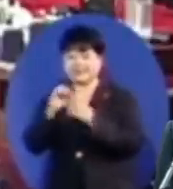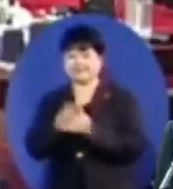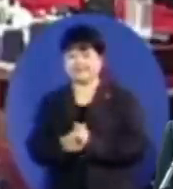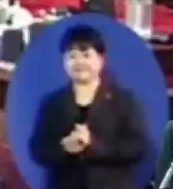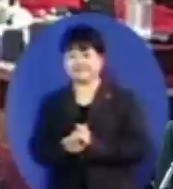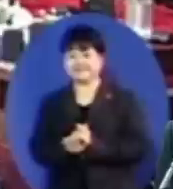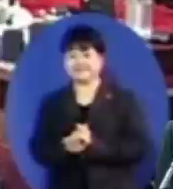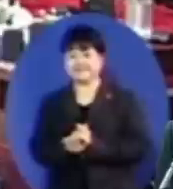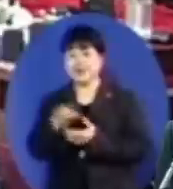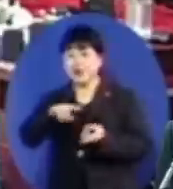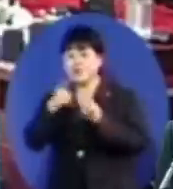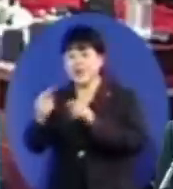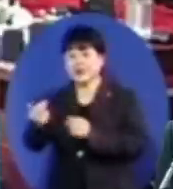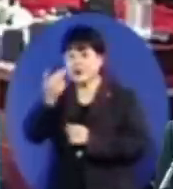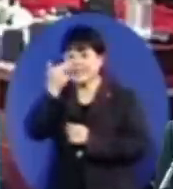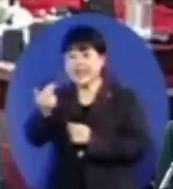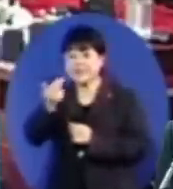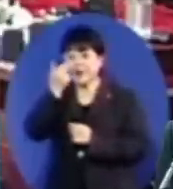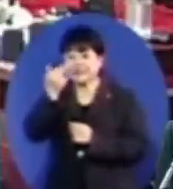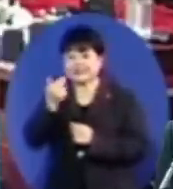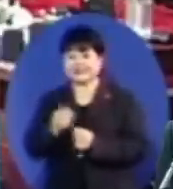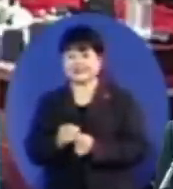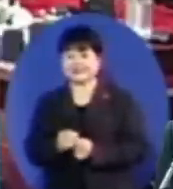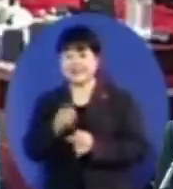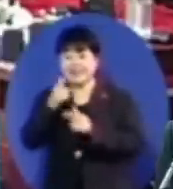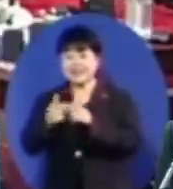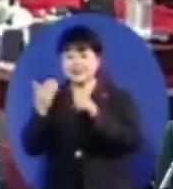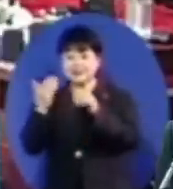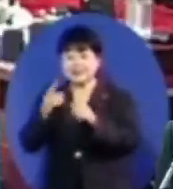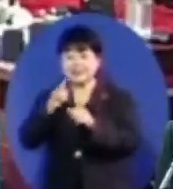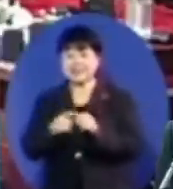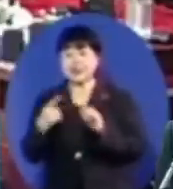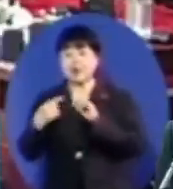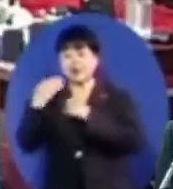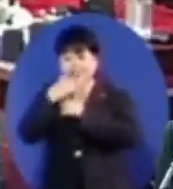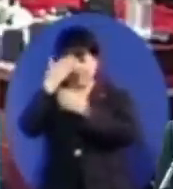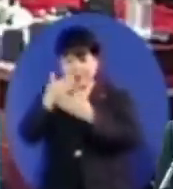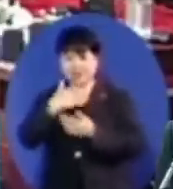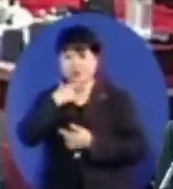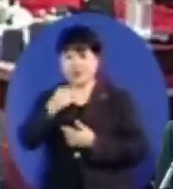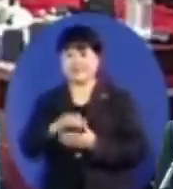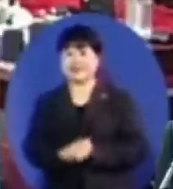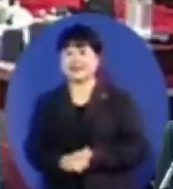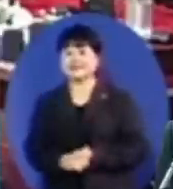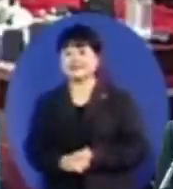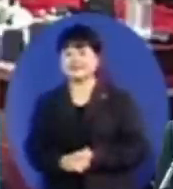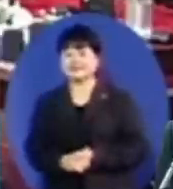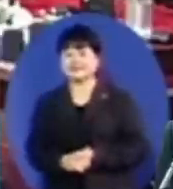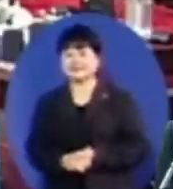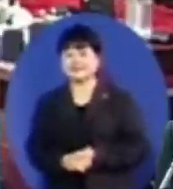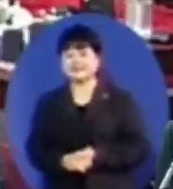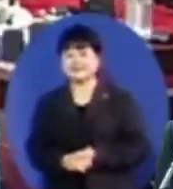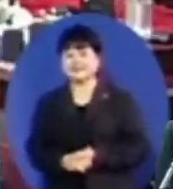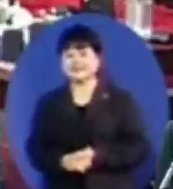말씀 부활이요 생명이신 예수님이라는 제목으로 은혜를 나누고자 합니다.